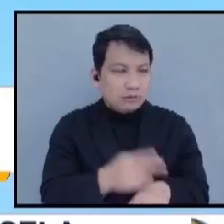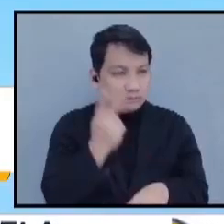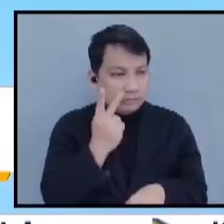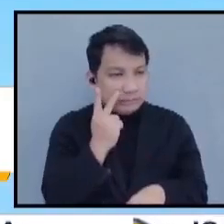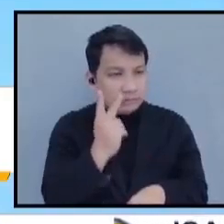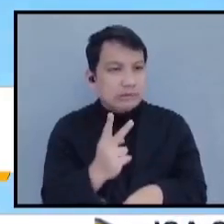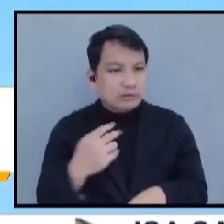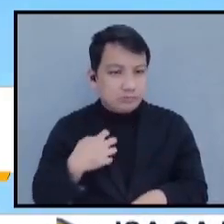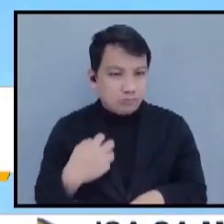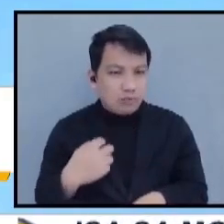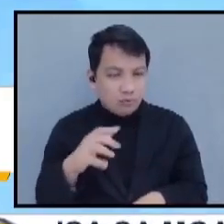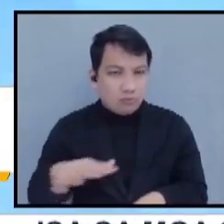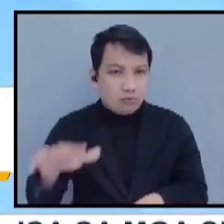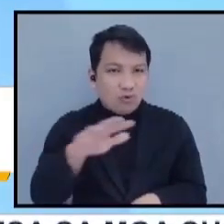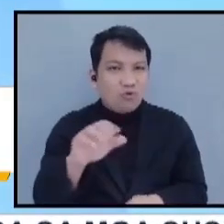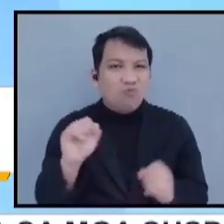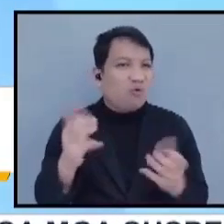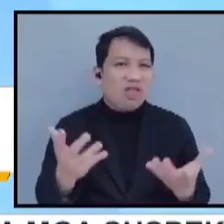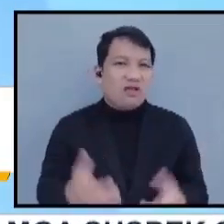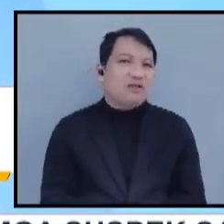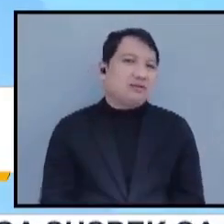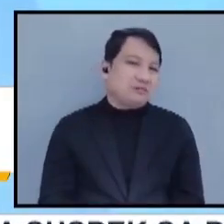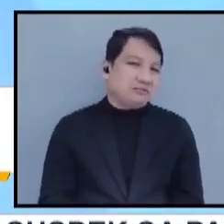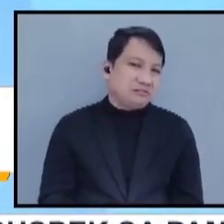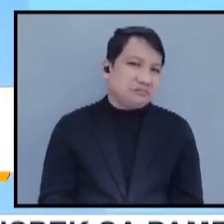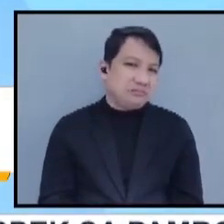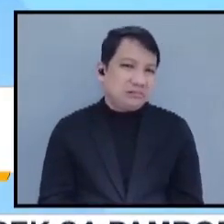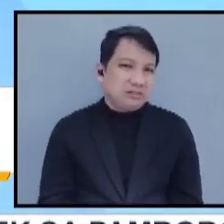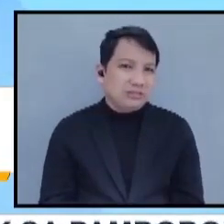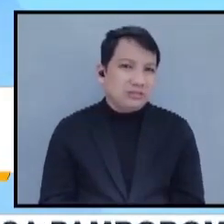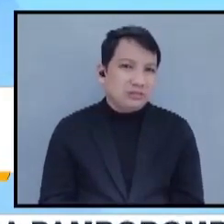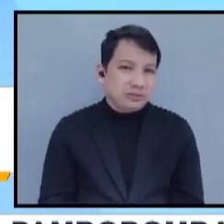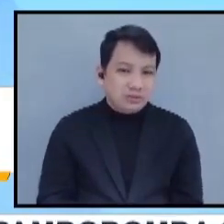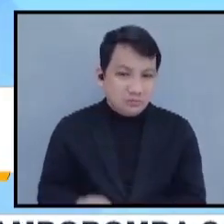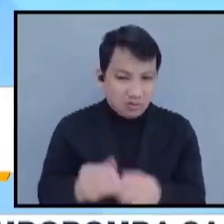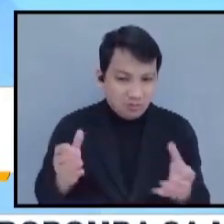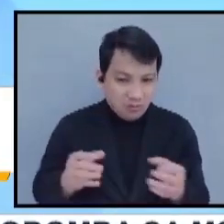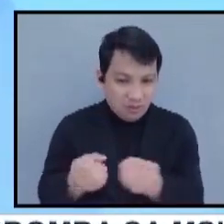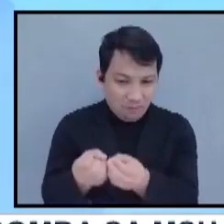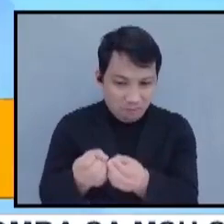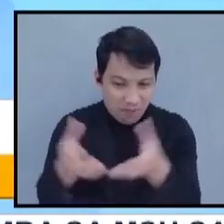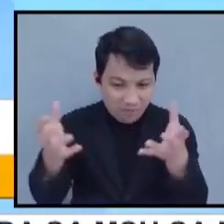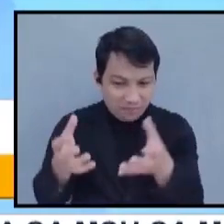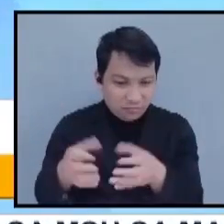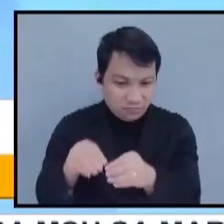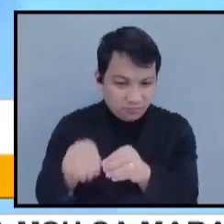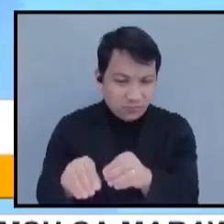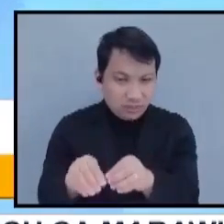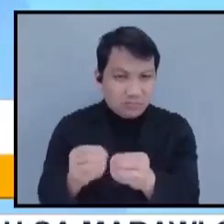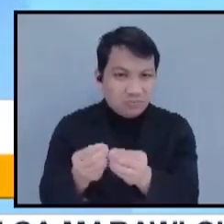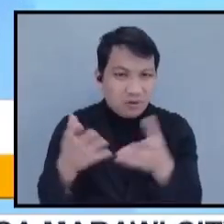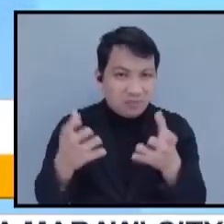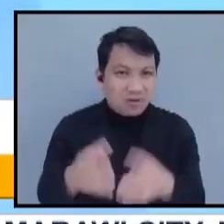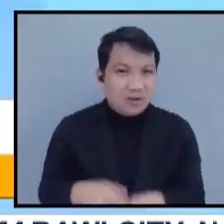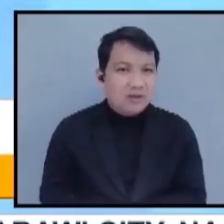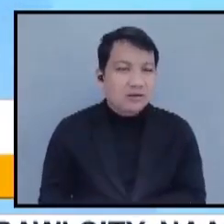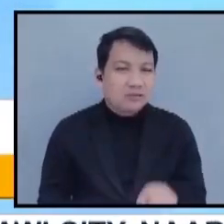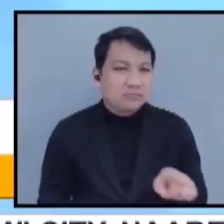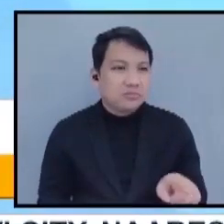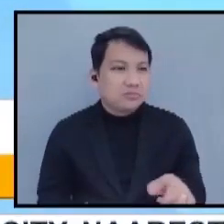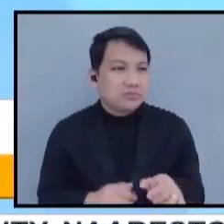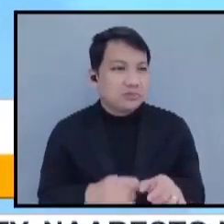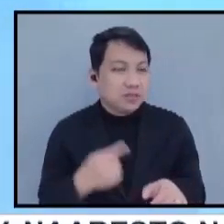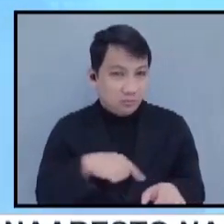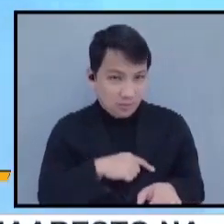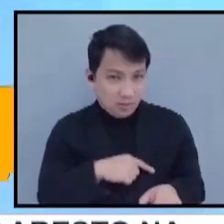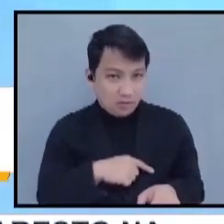Lahat negatibo. We take seriously yung mga threat na ganito.